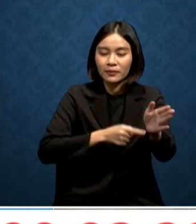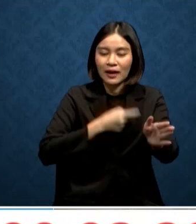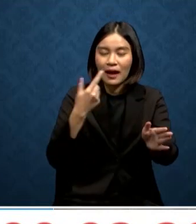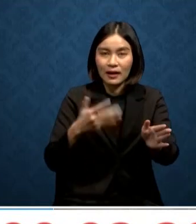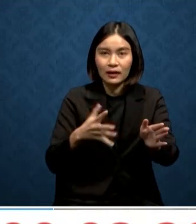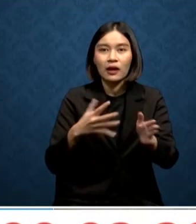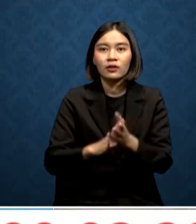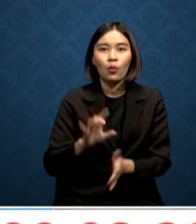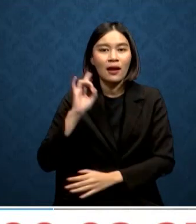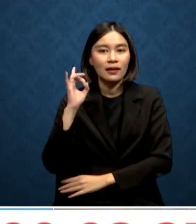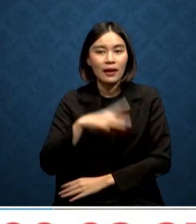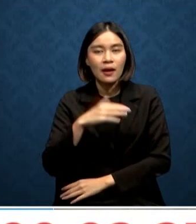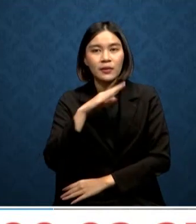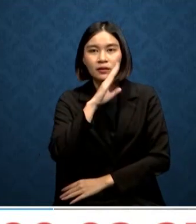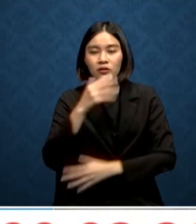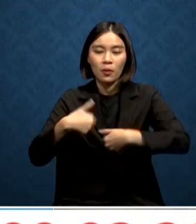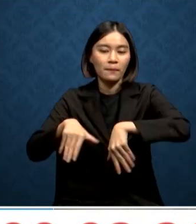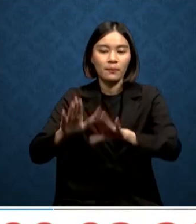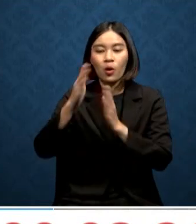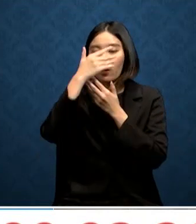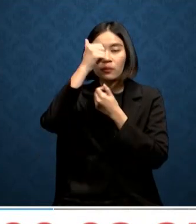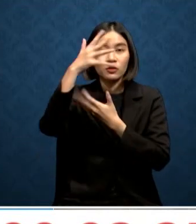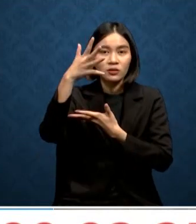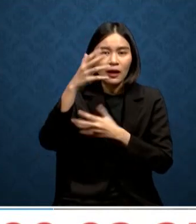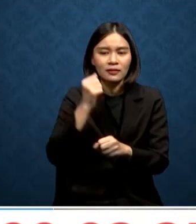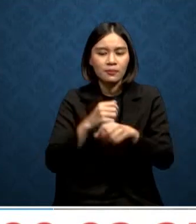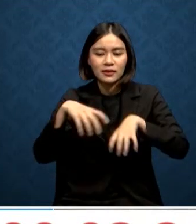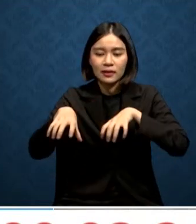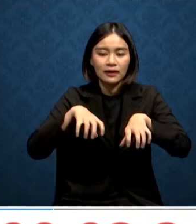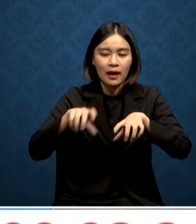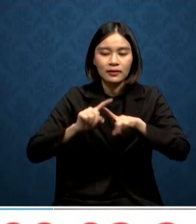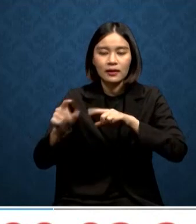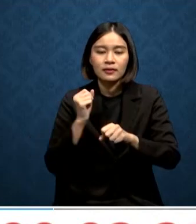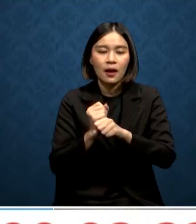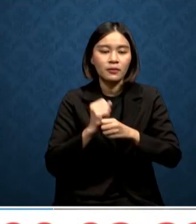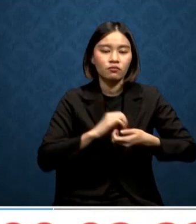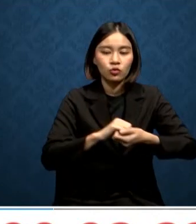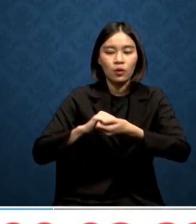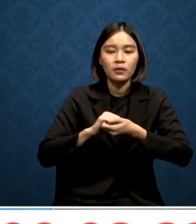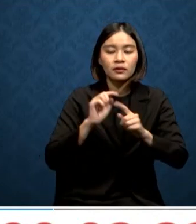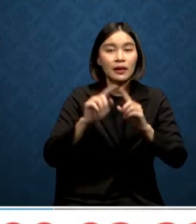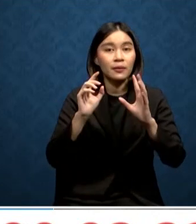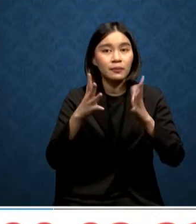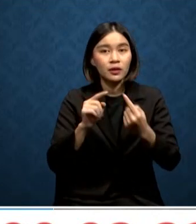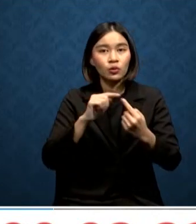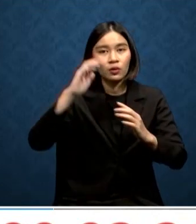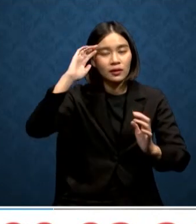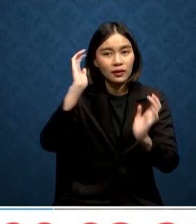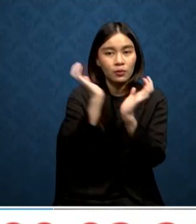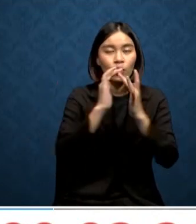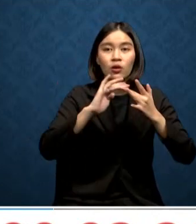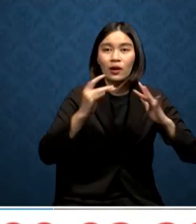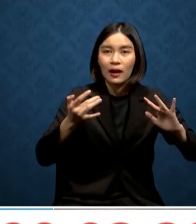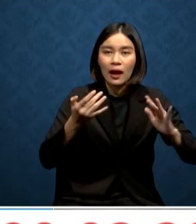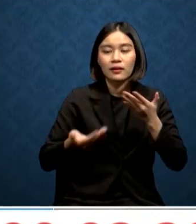รื่อยๆถ้าเราจะปล่อยปละละเลยกันต่อไปโดยไม่บูรณาการงานทั้งหลายไม่ว่าจะเป็นของตำรวจไซเบอร์เ